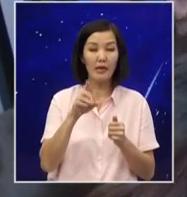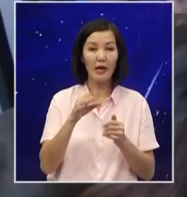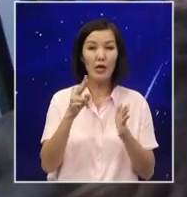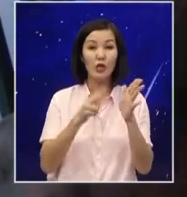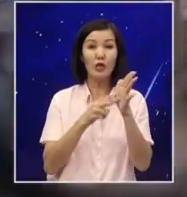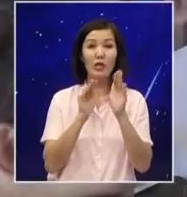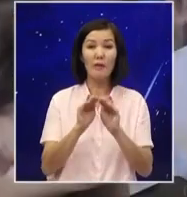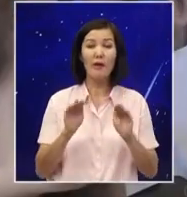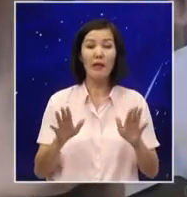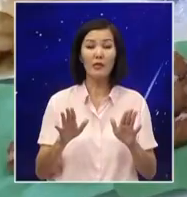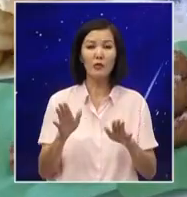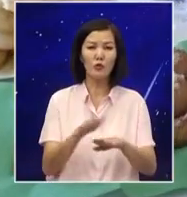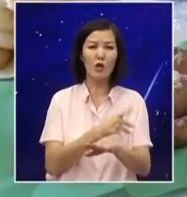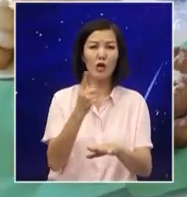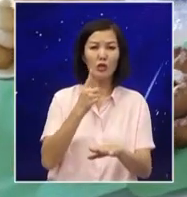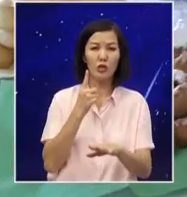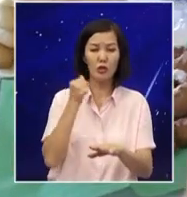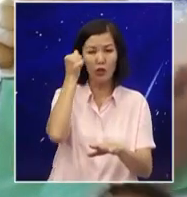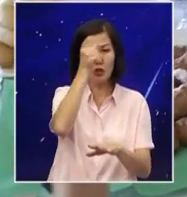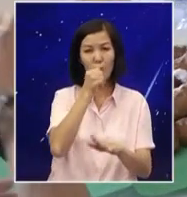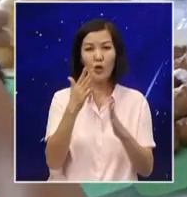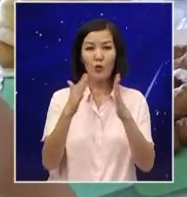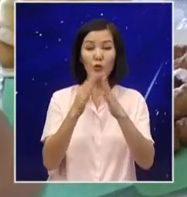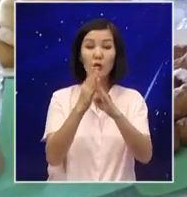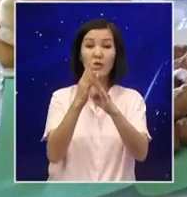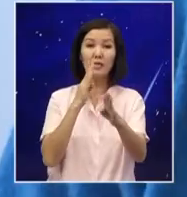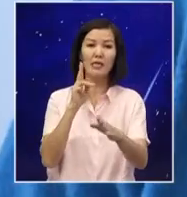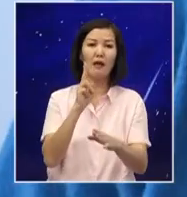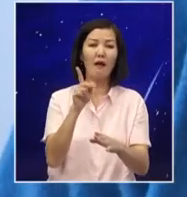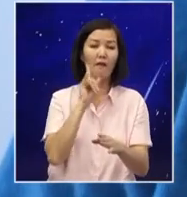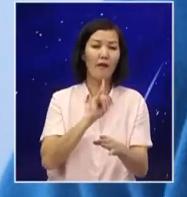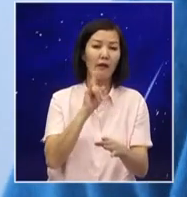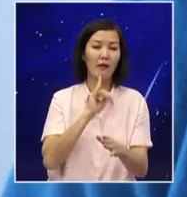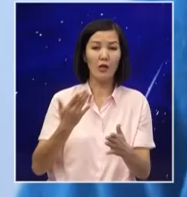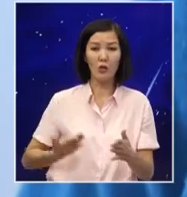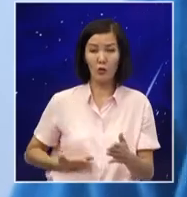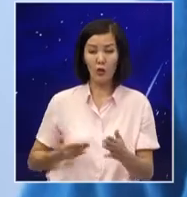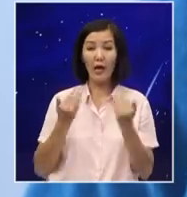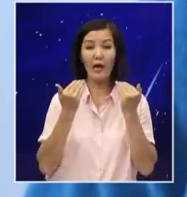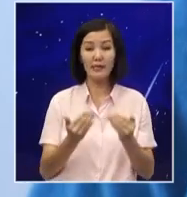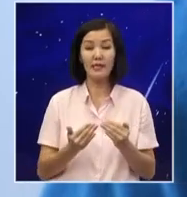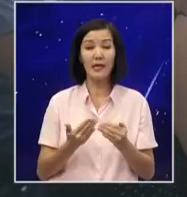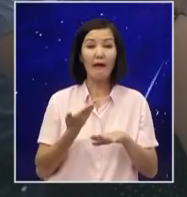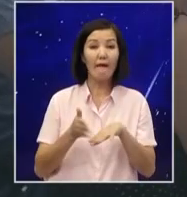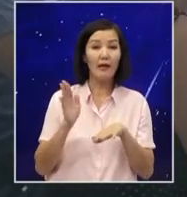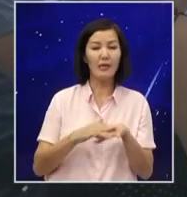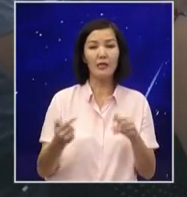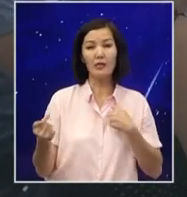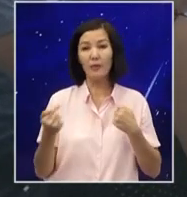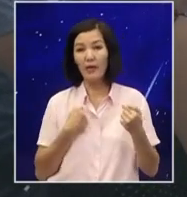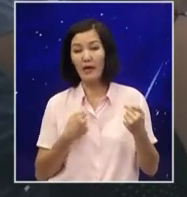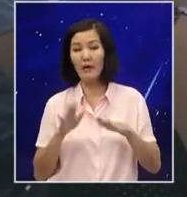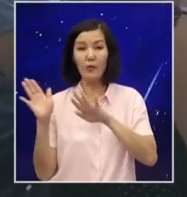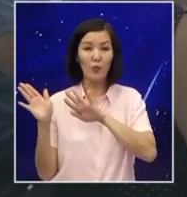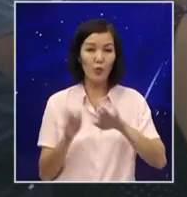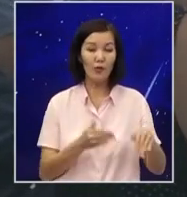Жеті балалана көп жылдан бері үй кезегінде тұрып, пәтерден пәтерге көшіп күн кешіп жүрді. Енді міне көрген қиындық өткен күннің